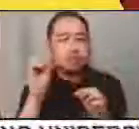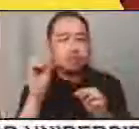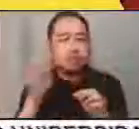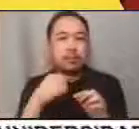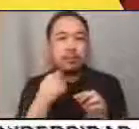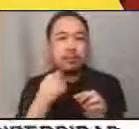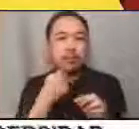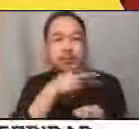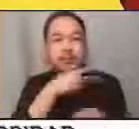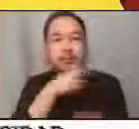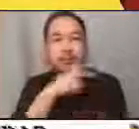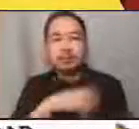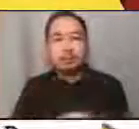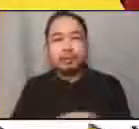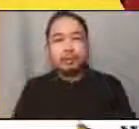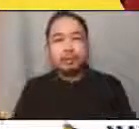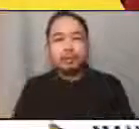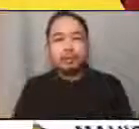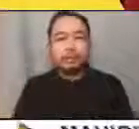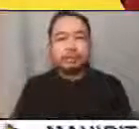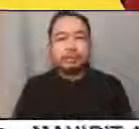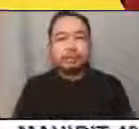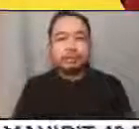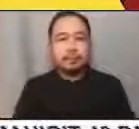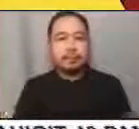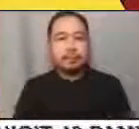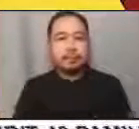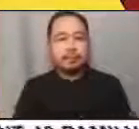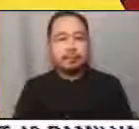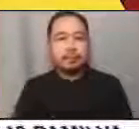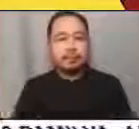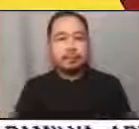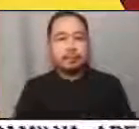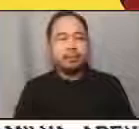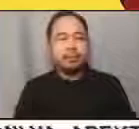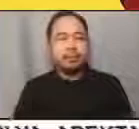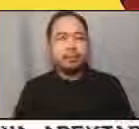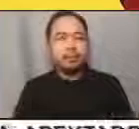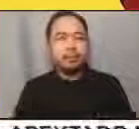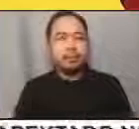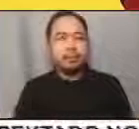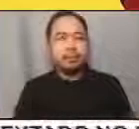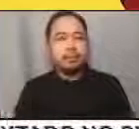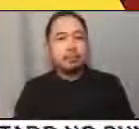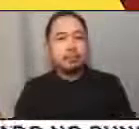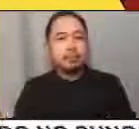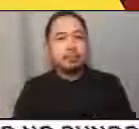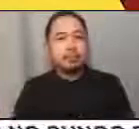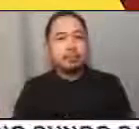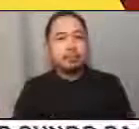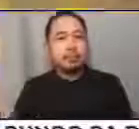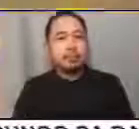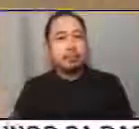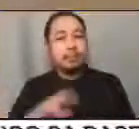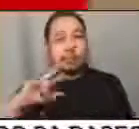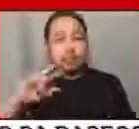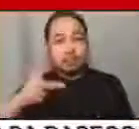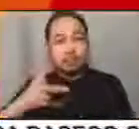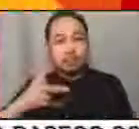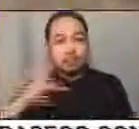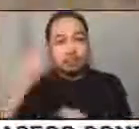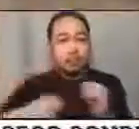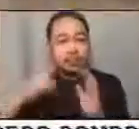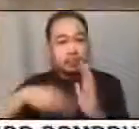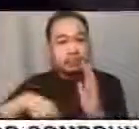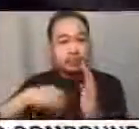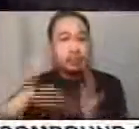Sinailalim po sa red alert status ang malaking bahagi ng Bolivia dahil sa matinding baha, dulot ng malakas na buhos ng ulan. Ayon sa ulat, umapaw